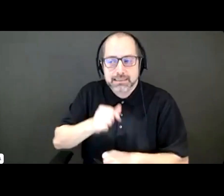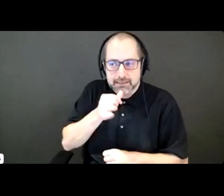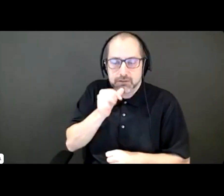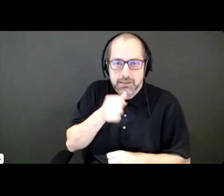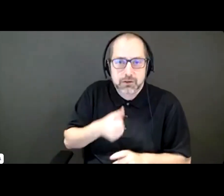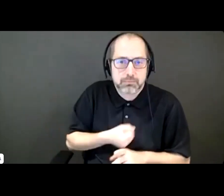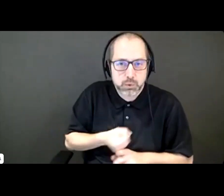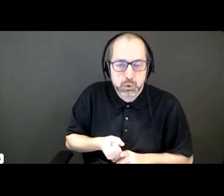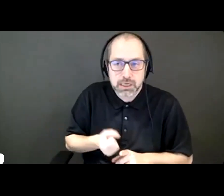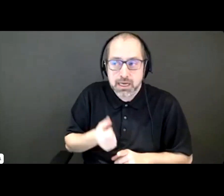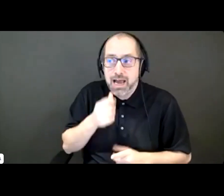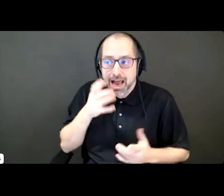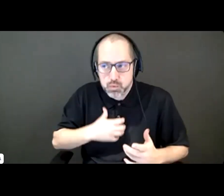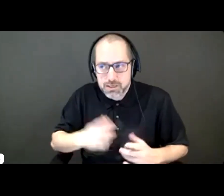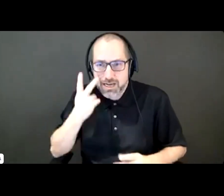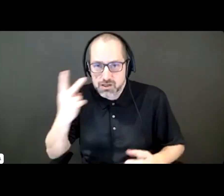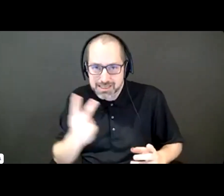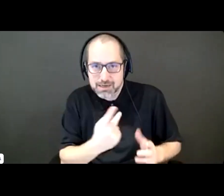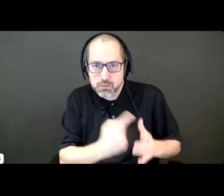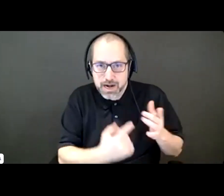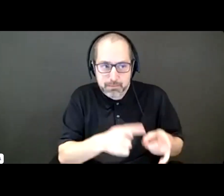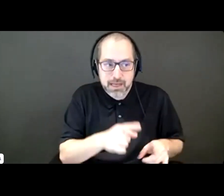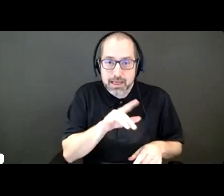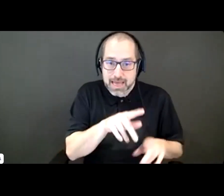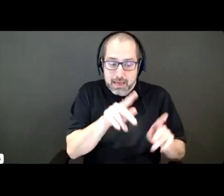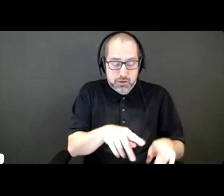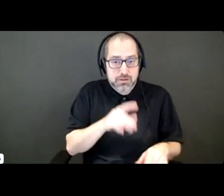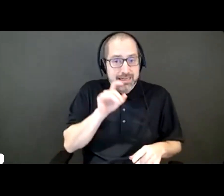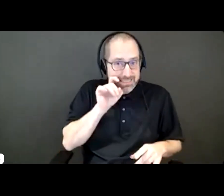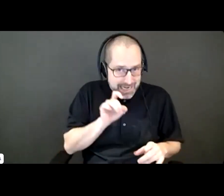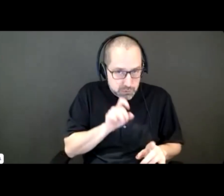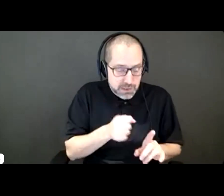violenté les choses se passaient lorsque les portes étaient fermées